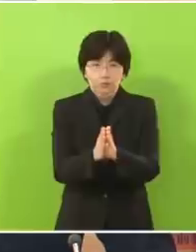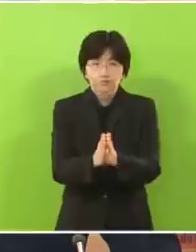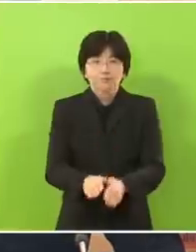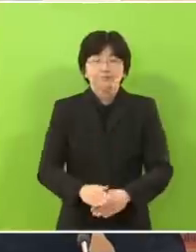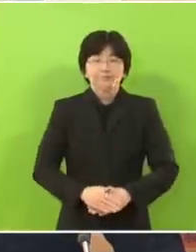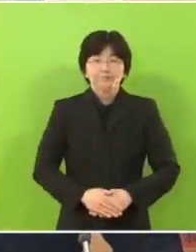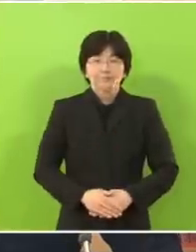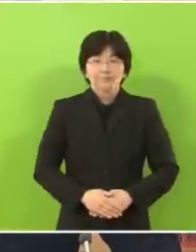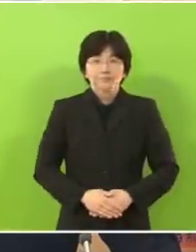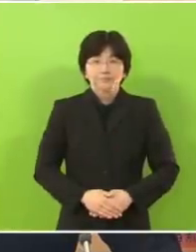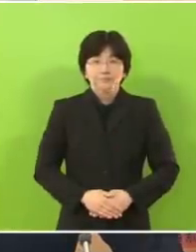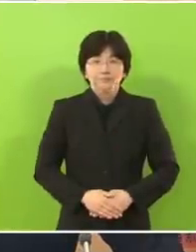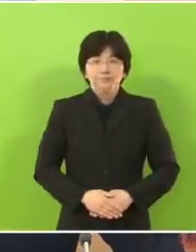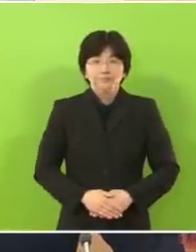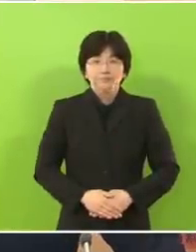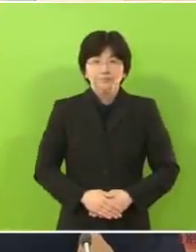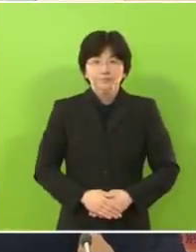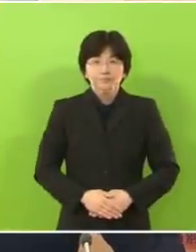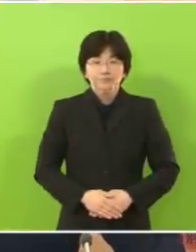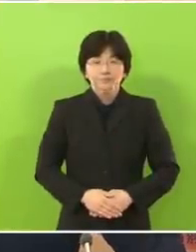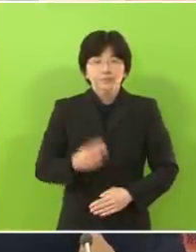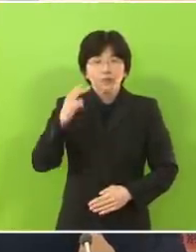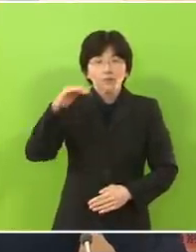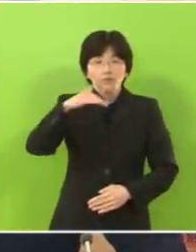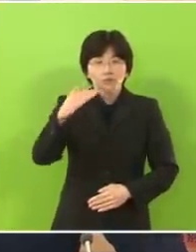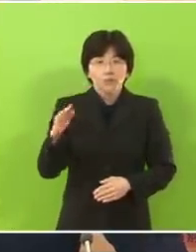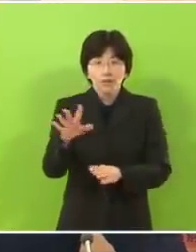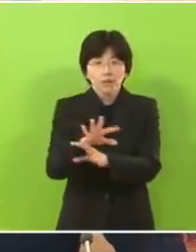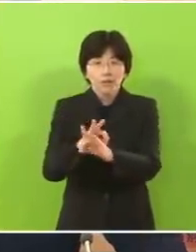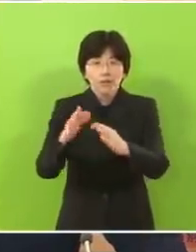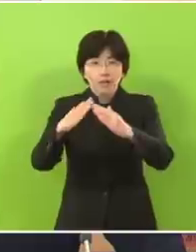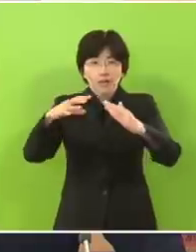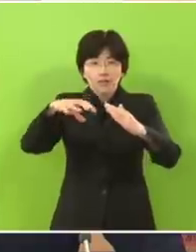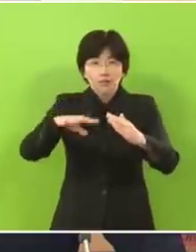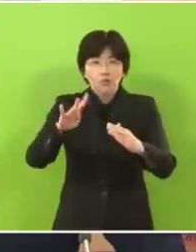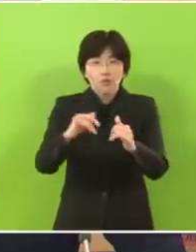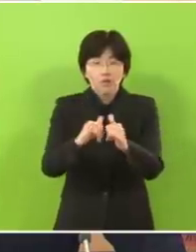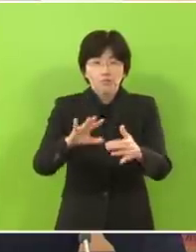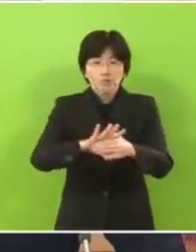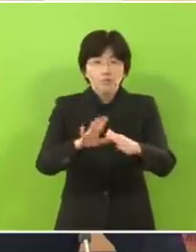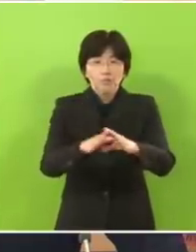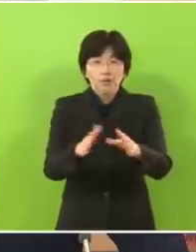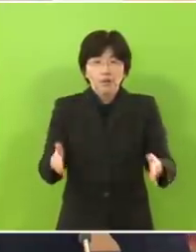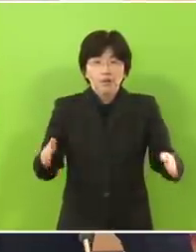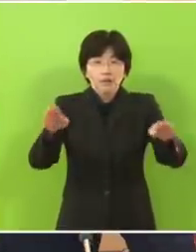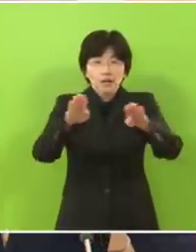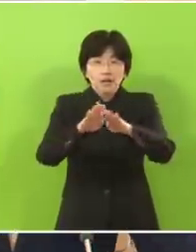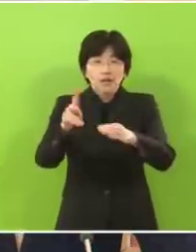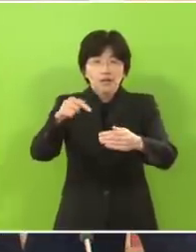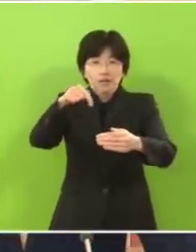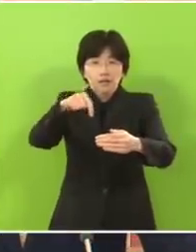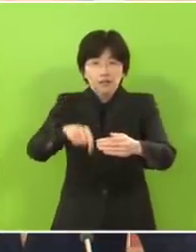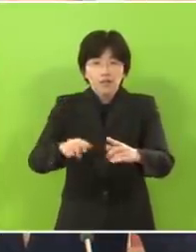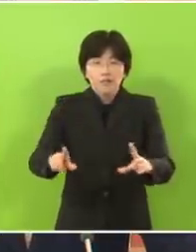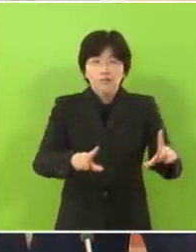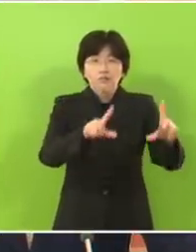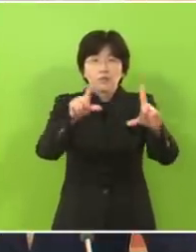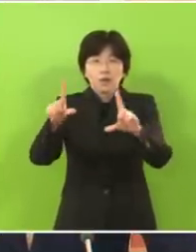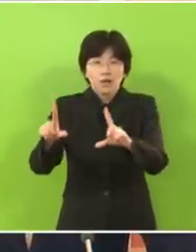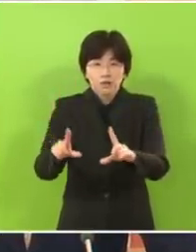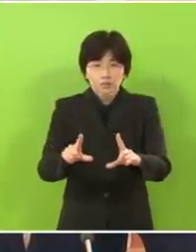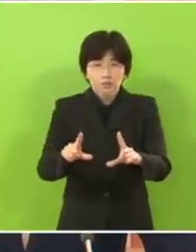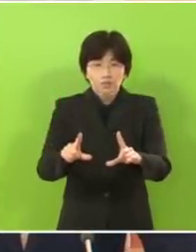ます松山健永会場県民文化会館では県内にお住まいの